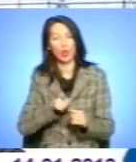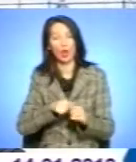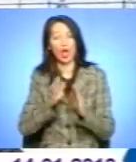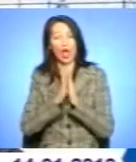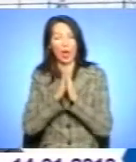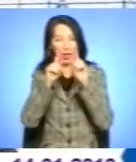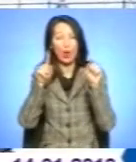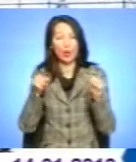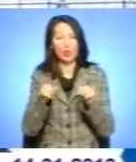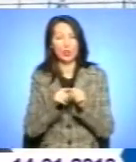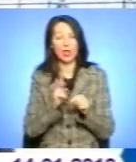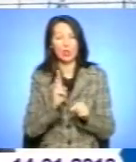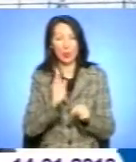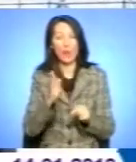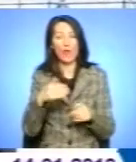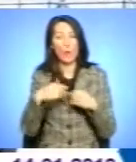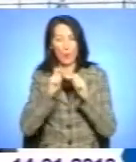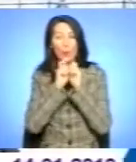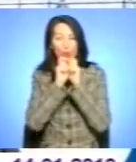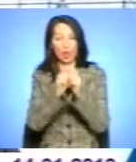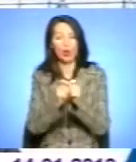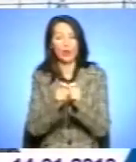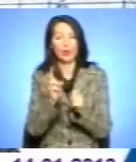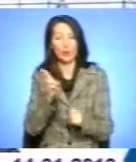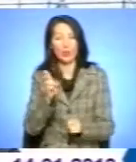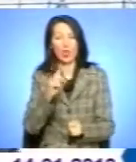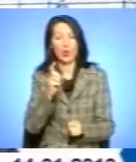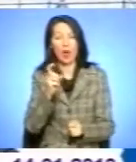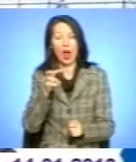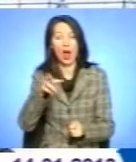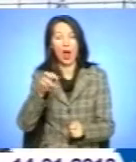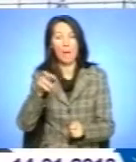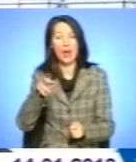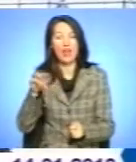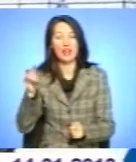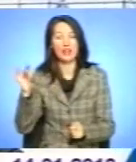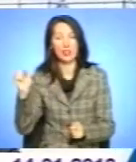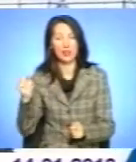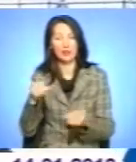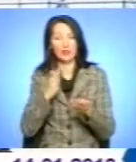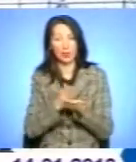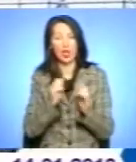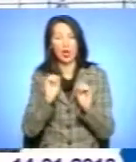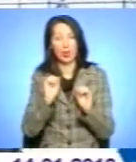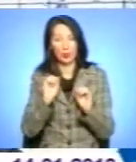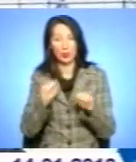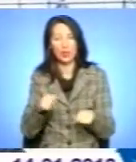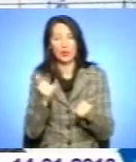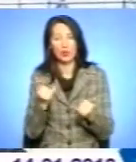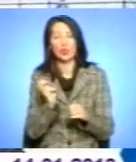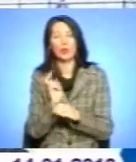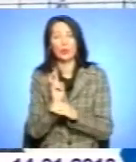тоді ним подарений, він тут якраз зберігається. І ми мали можливість сьогодні знову ж таки преклонитися